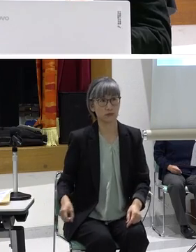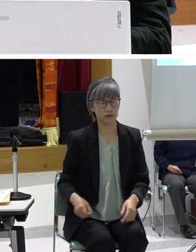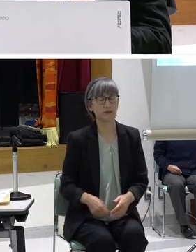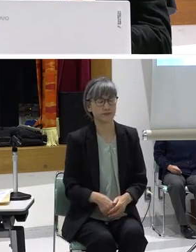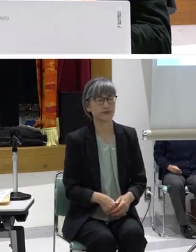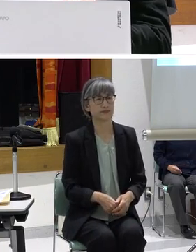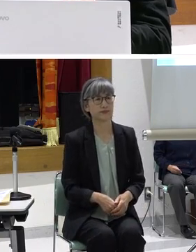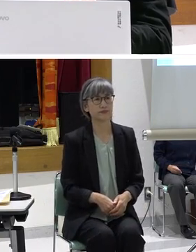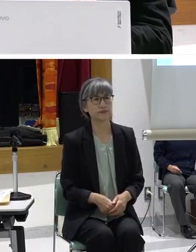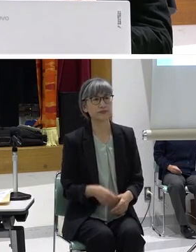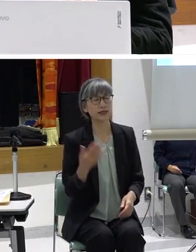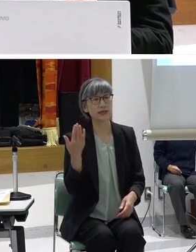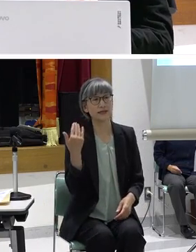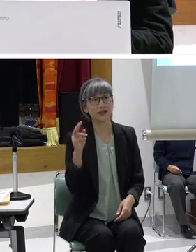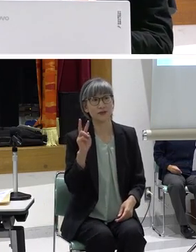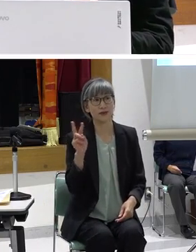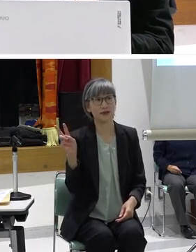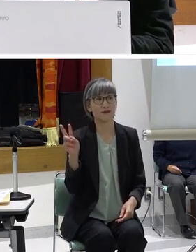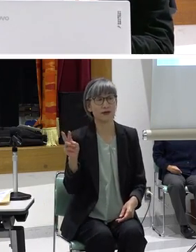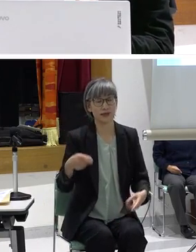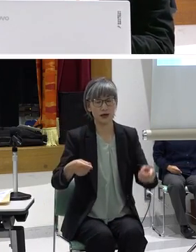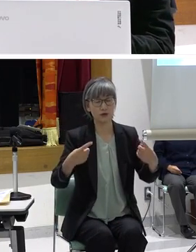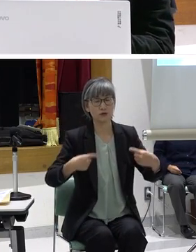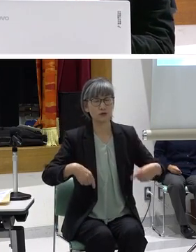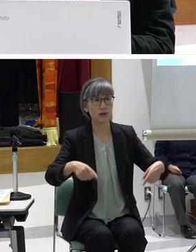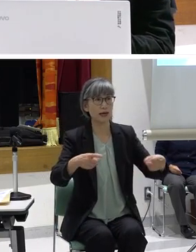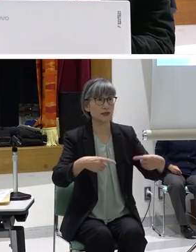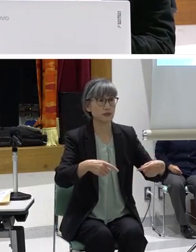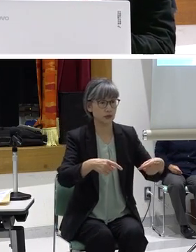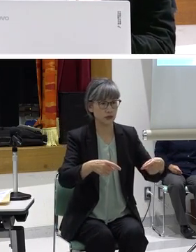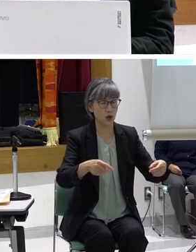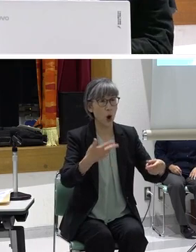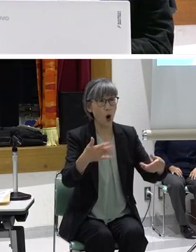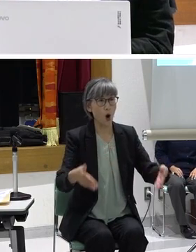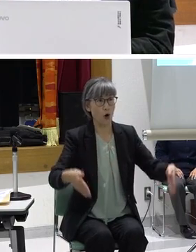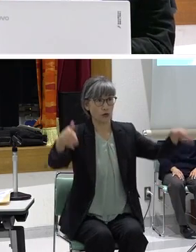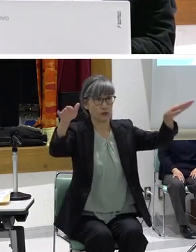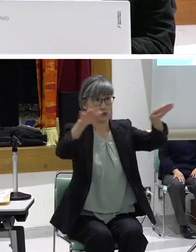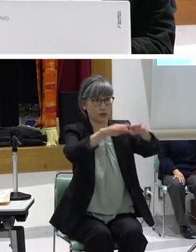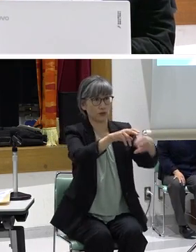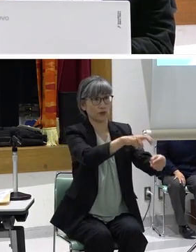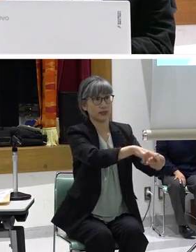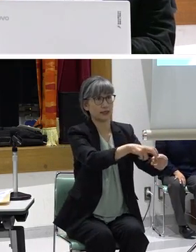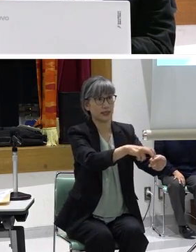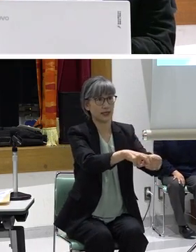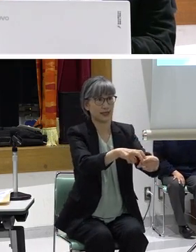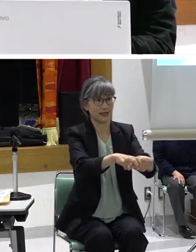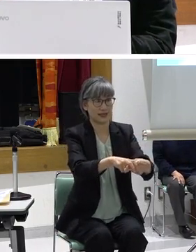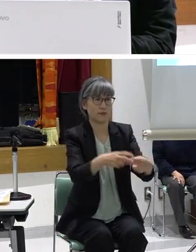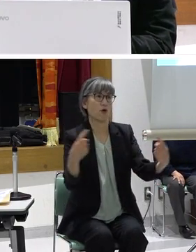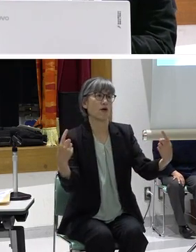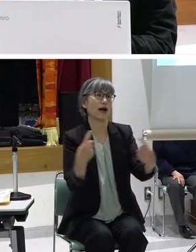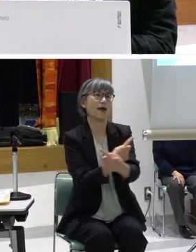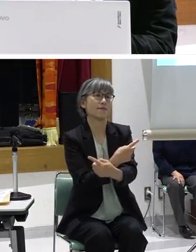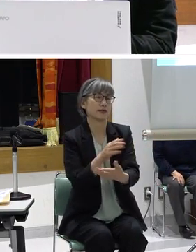た、車椅子座席、これなんかはすごく変わりました。ちょっと待ってください